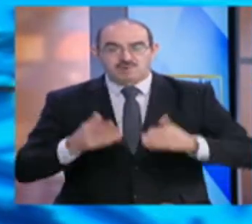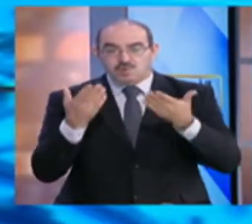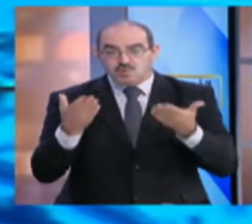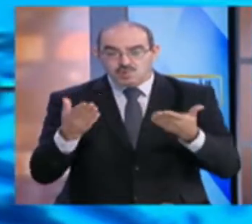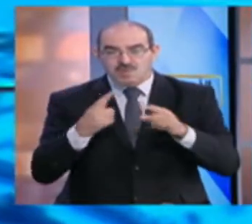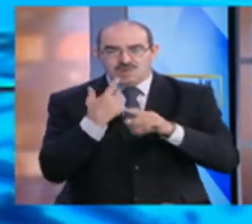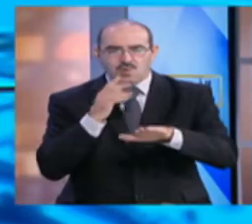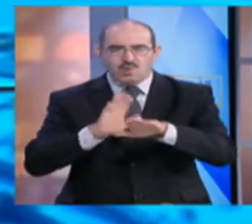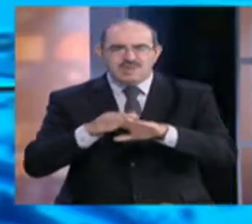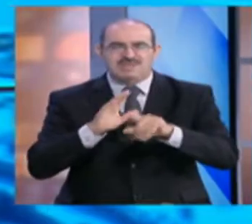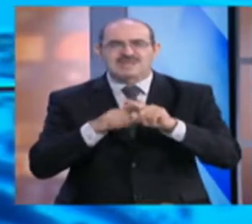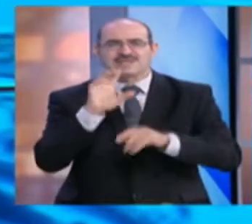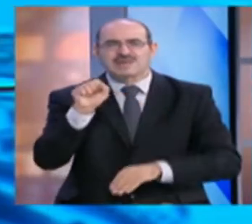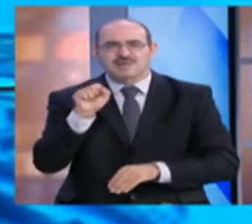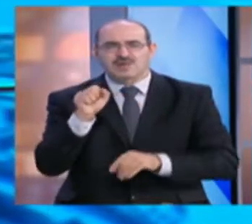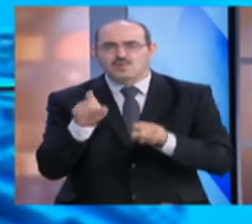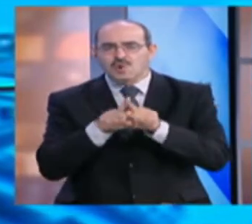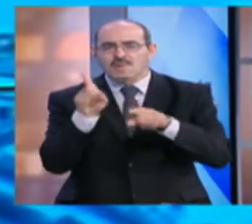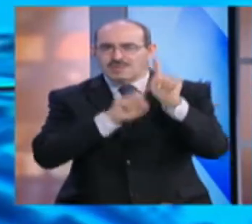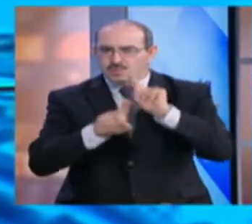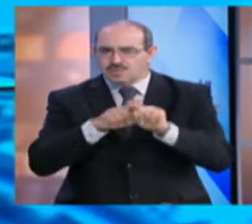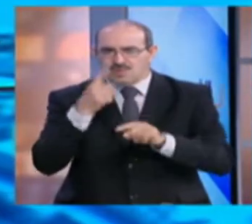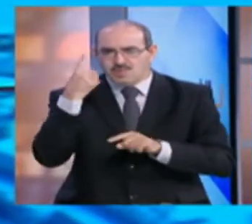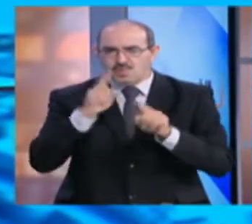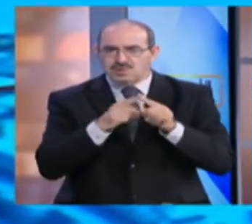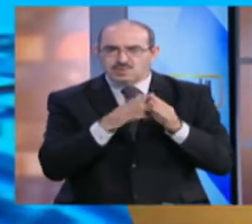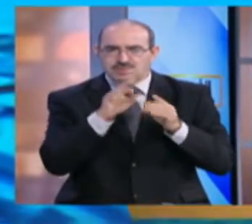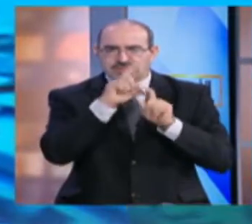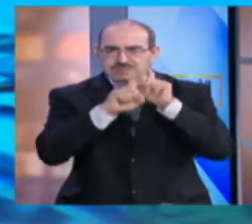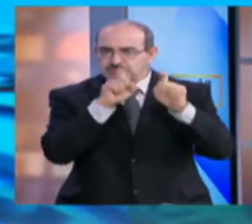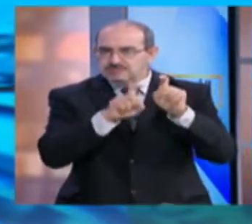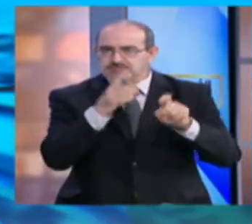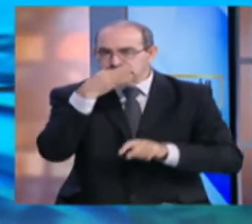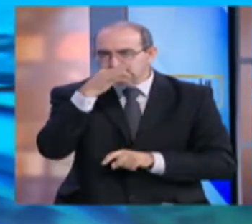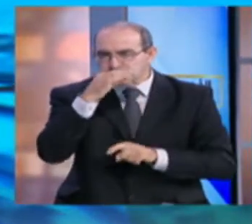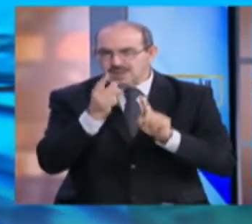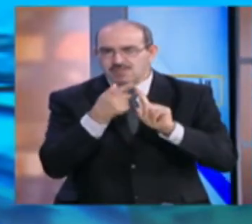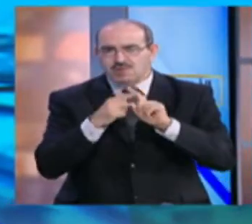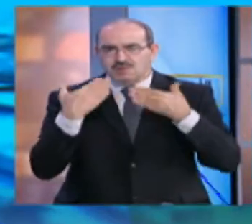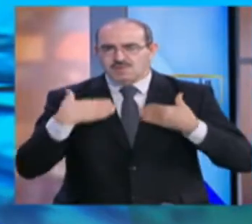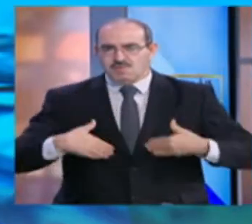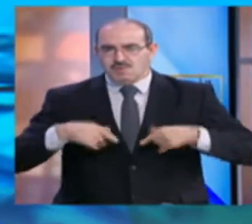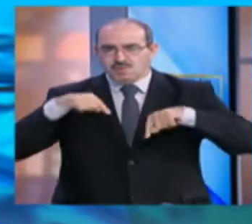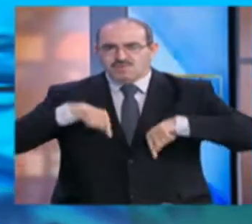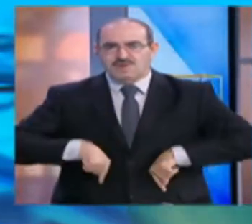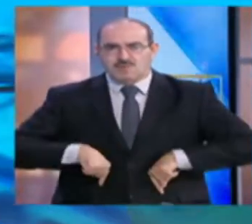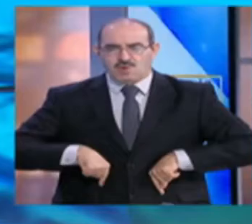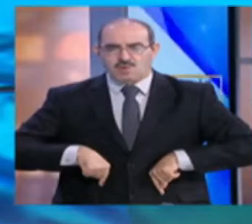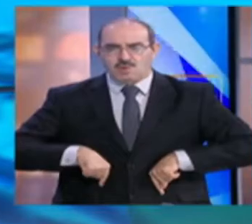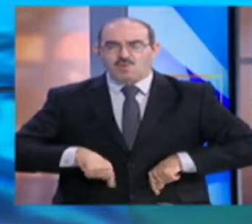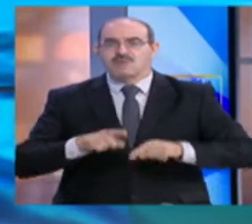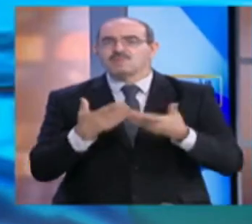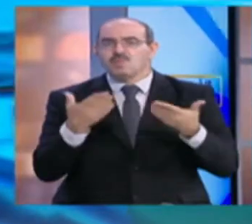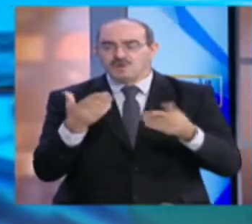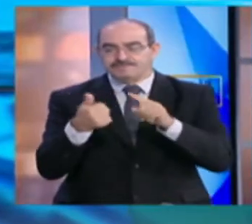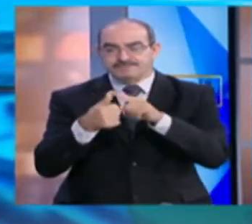اليوم مجلس الأمة جلسة عامة تخصص لطرح أسئلة شفوية على عدد من أعضاء الحكومة